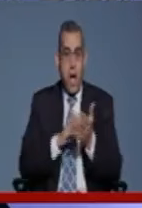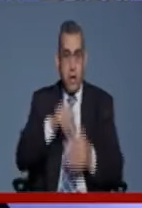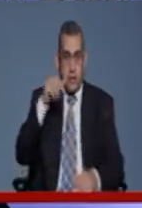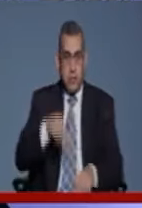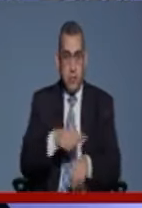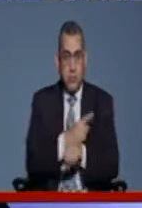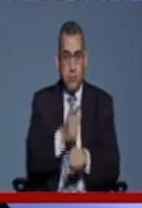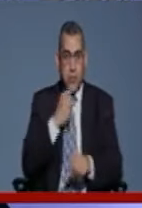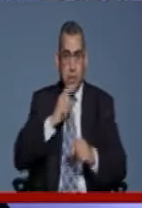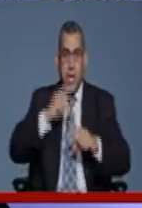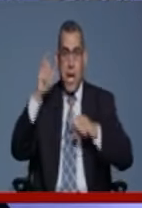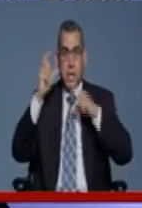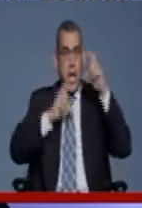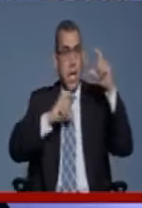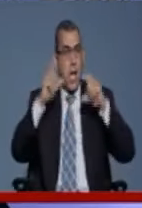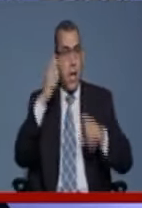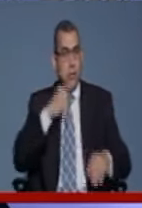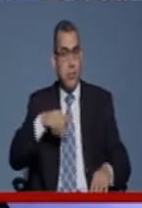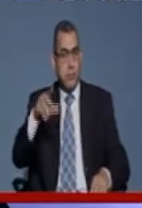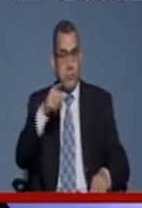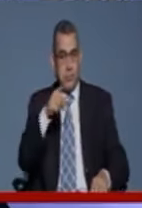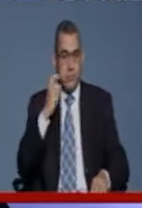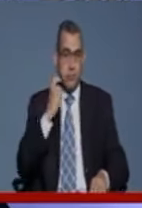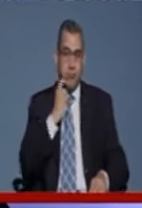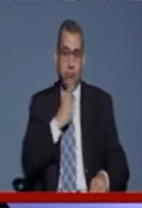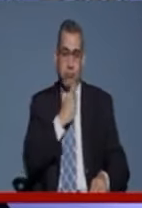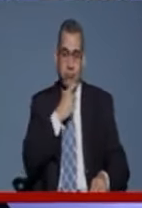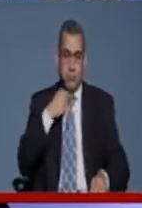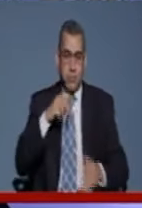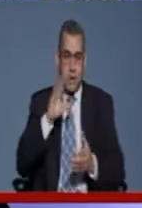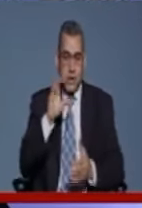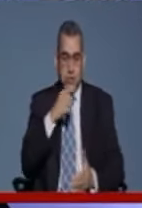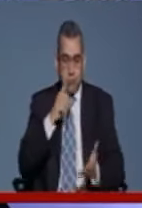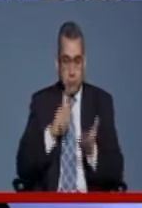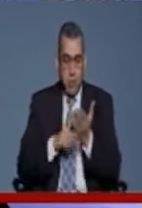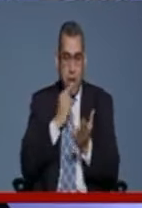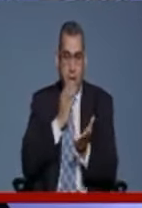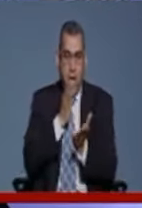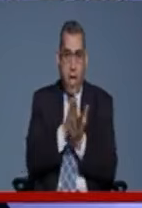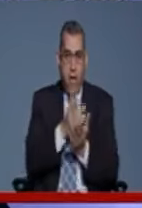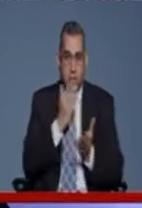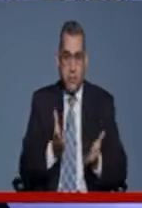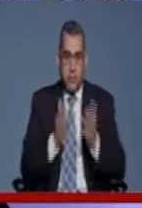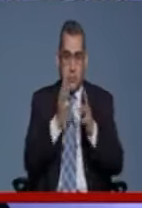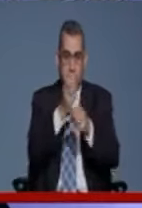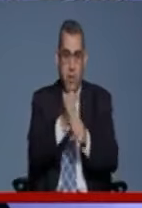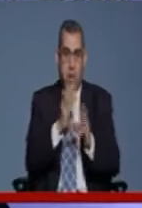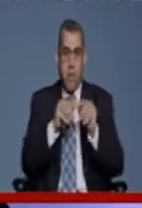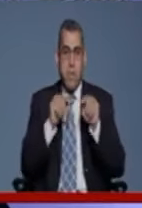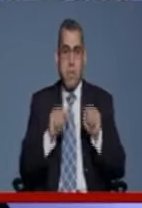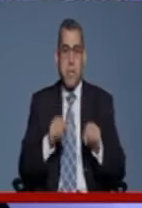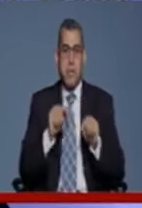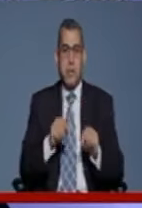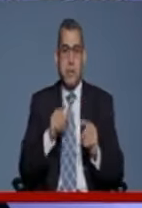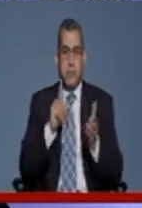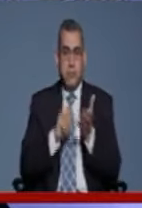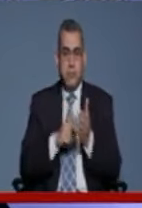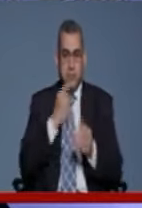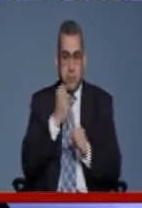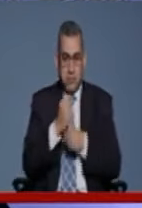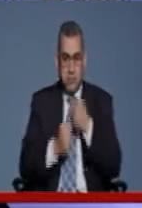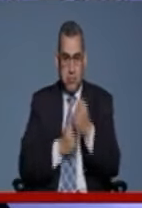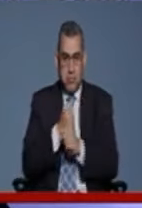الأصوات كان انحيازكم الواضح وبصدق للمصالح العليا للبلاد، ودفاعكم القوي عن